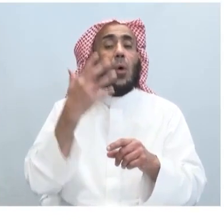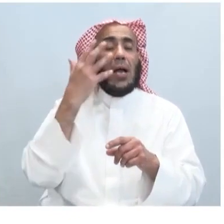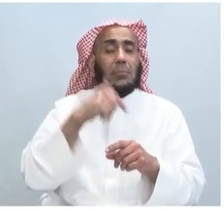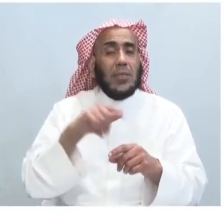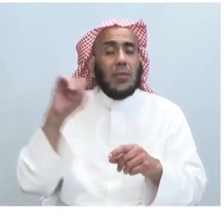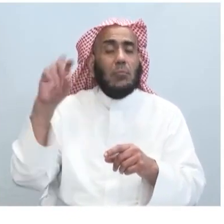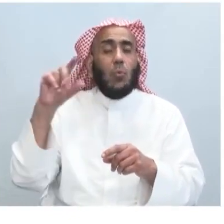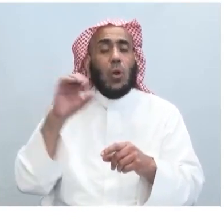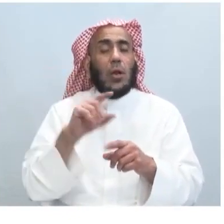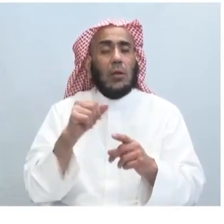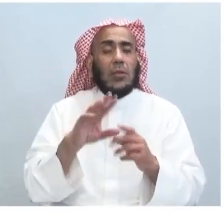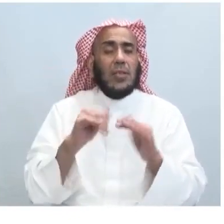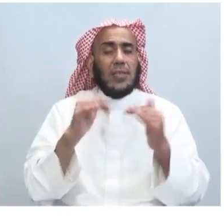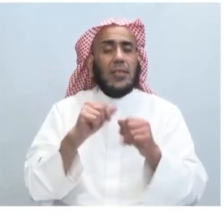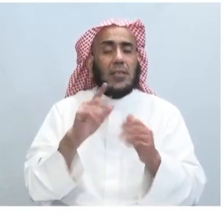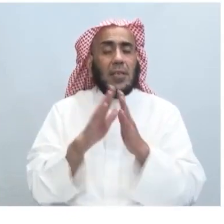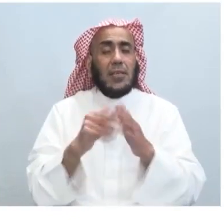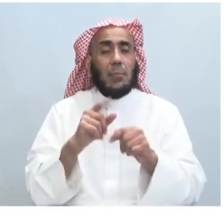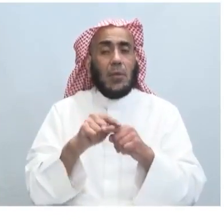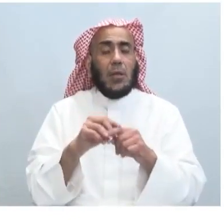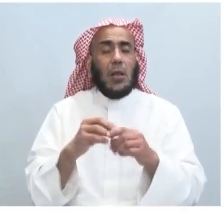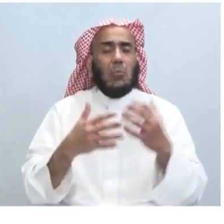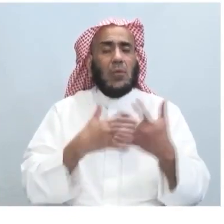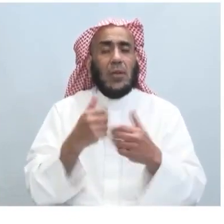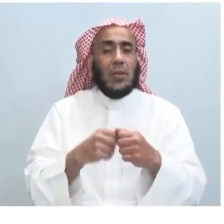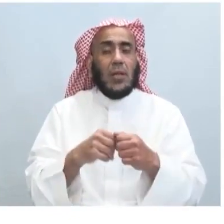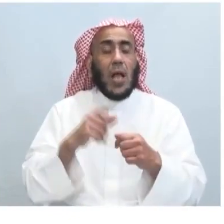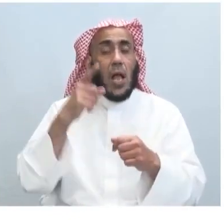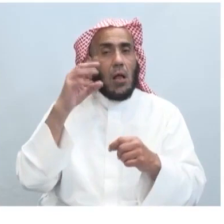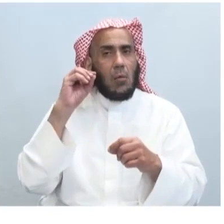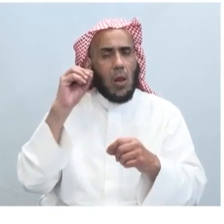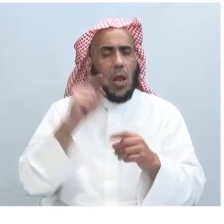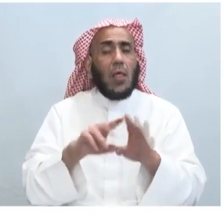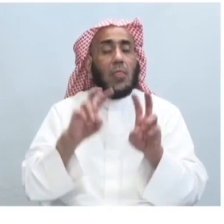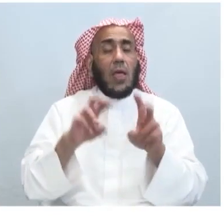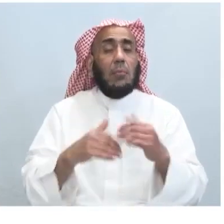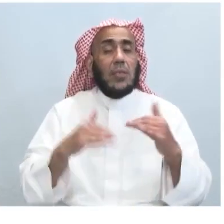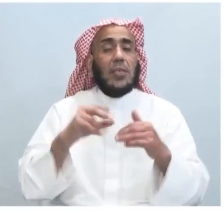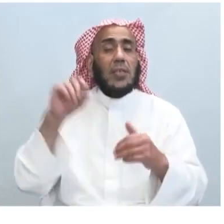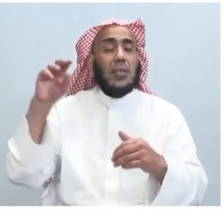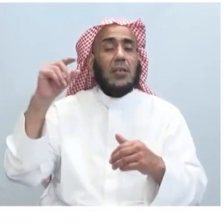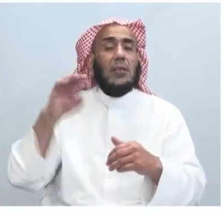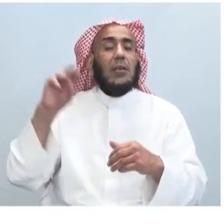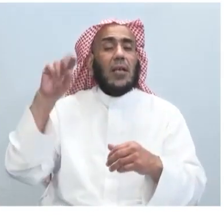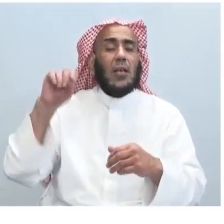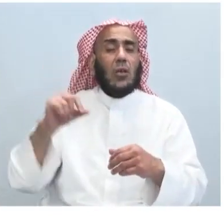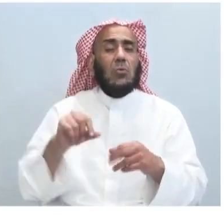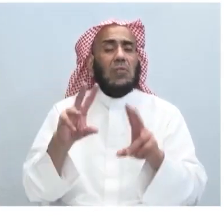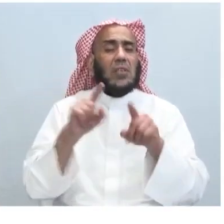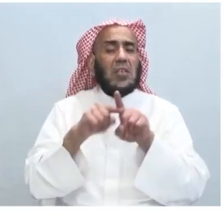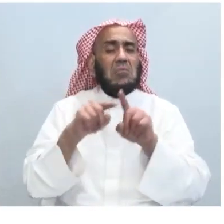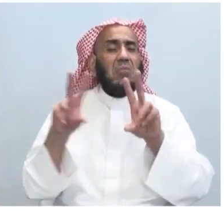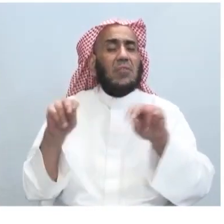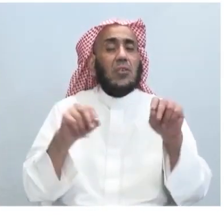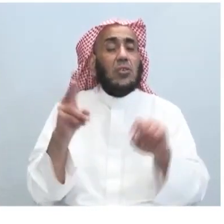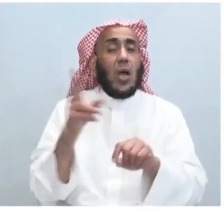مولار عند الاتزان فم تركيز الماده المتفاعله علما ان ثابت الاتزان الكي كيو عند درجه الحراره نفسها